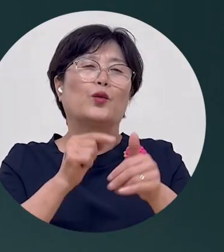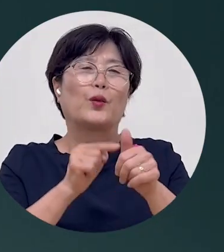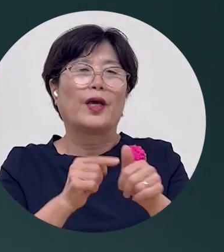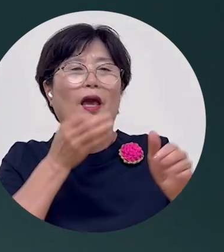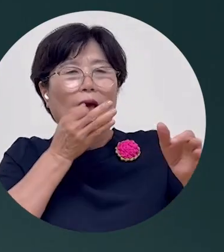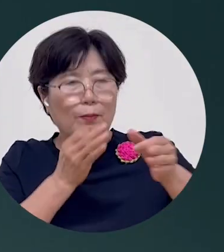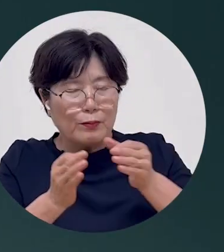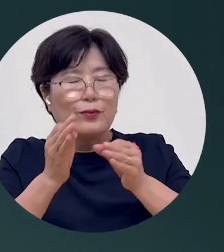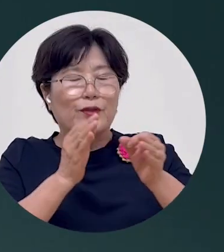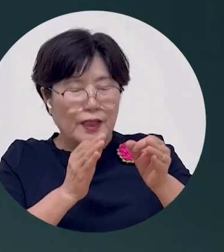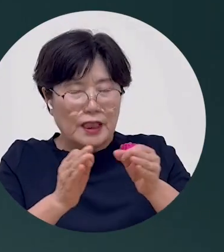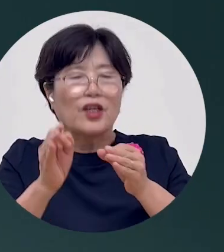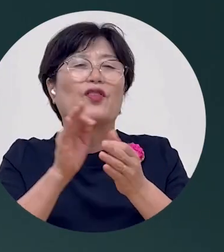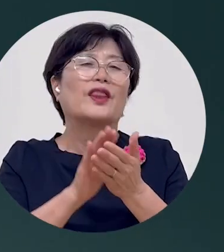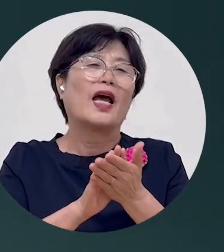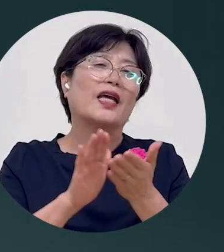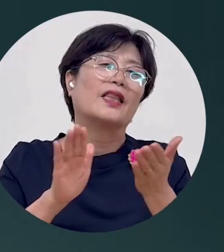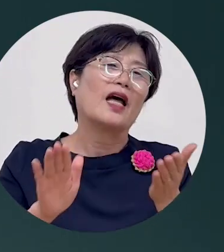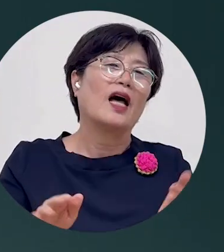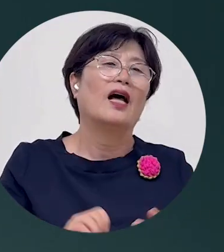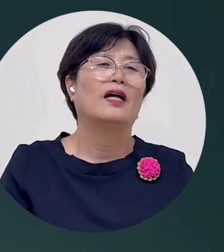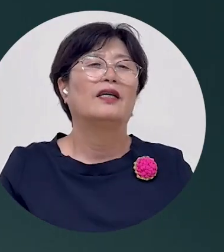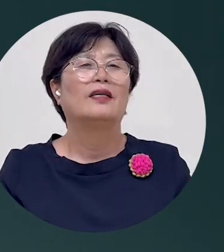주께 부르짖었나이다.